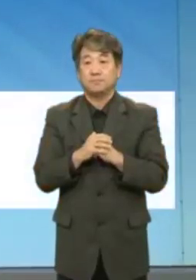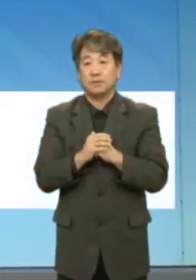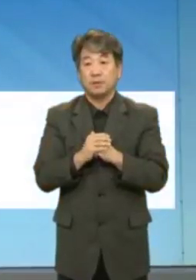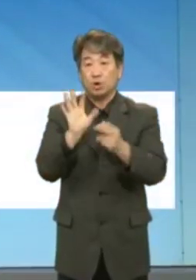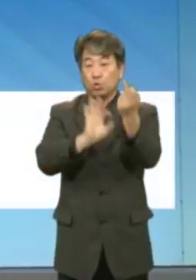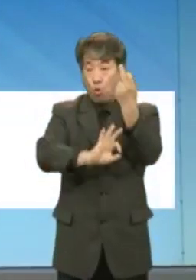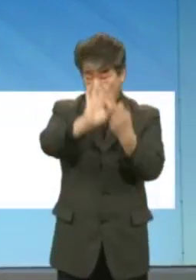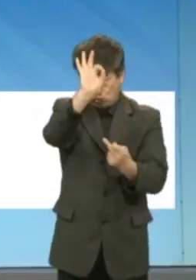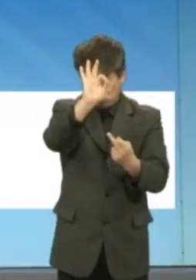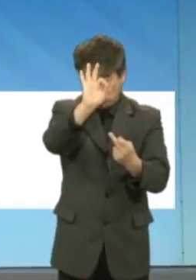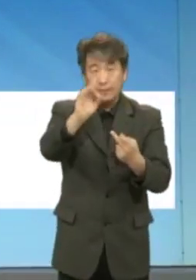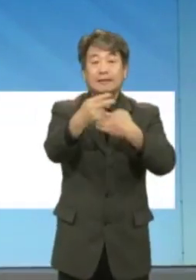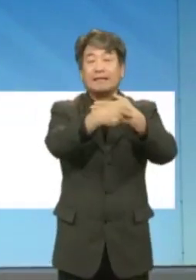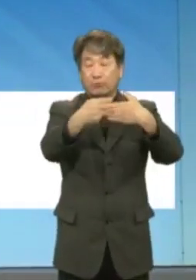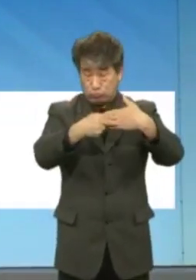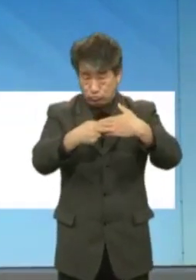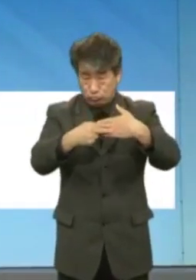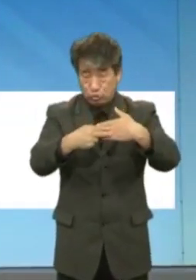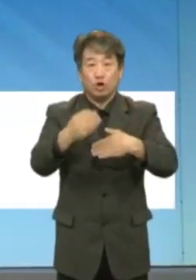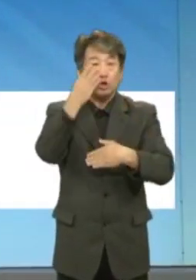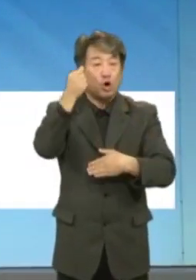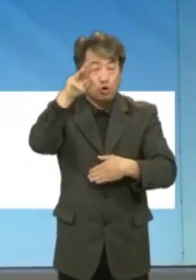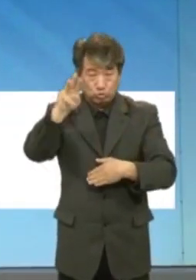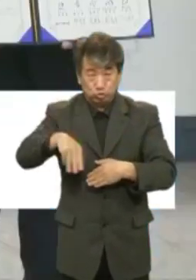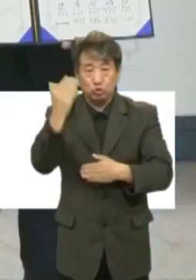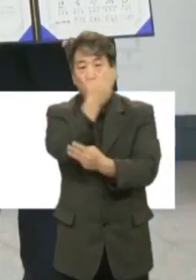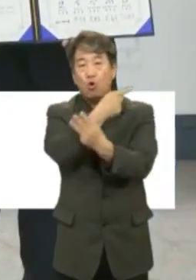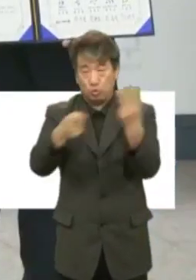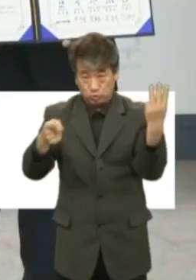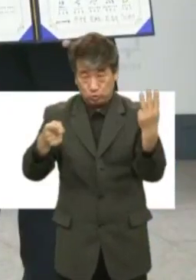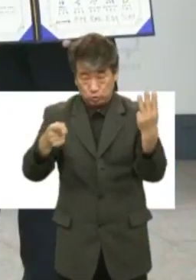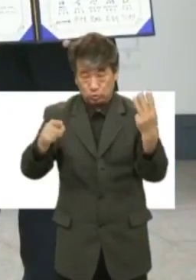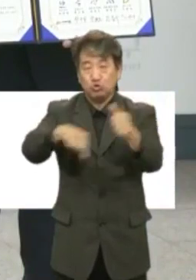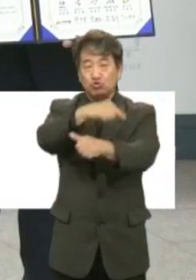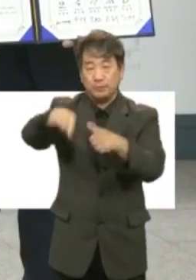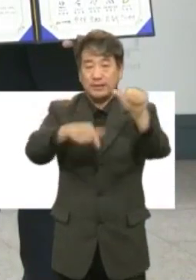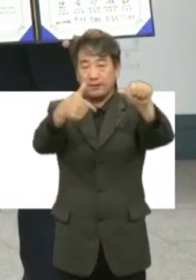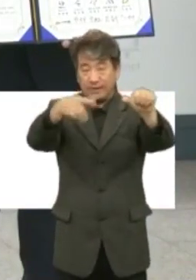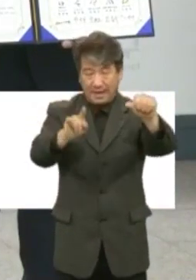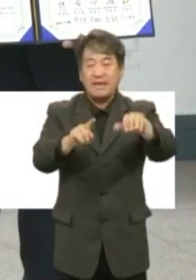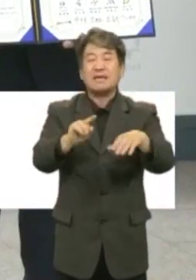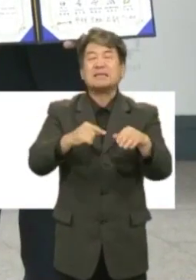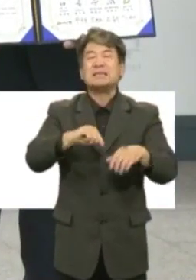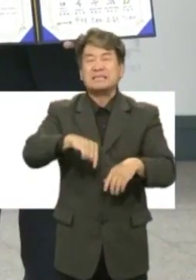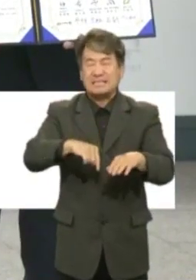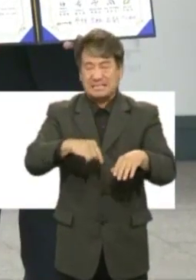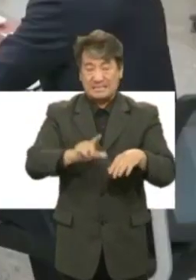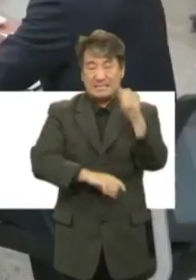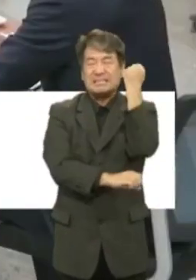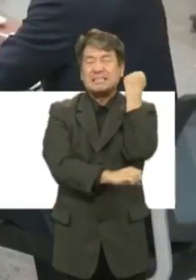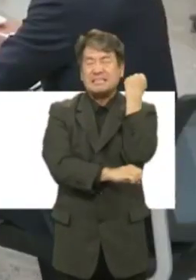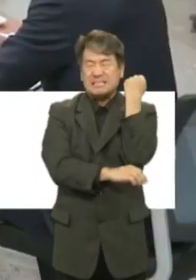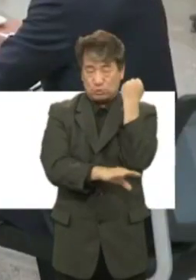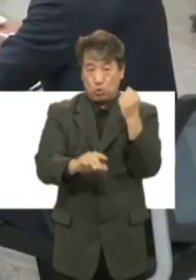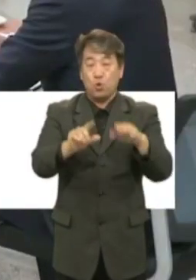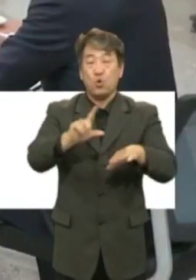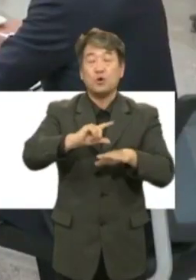대전 동구와 대덕구, 충북 청주시와 보은, 옥천군 등 대청호 유역 5개 기초자치단체가 참여하는 대청호